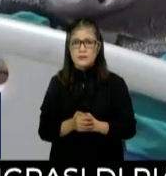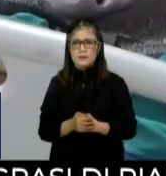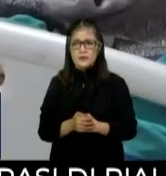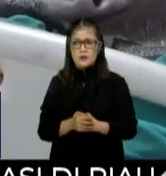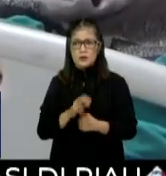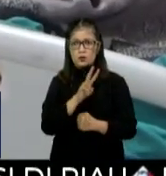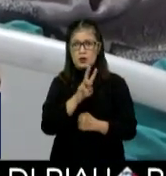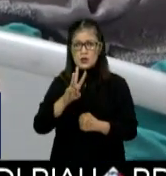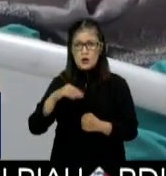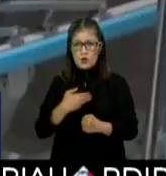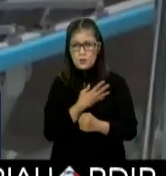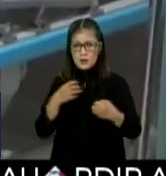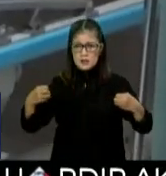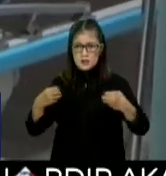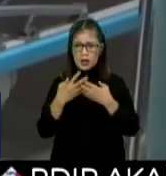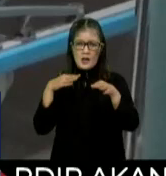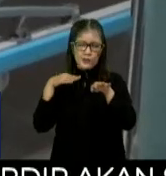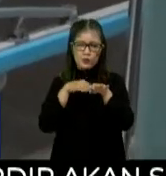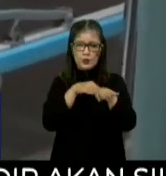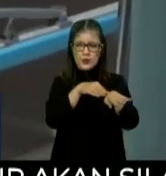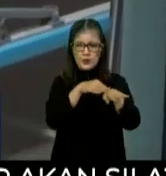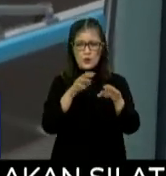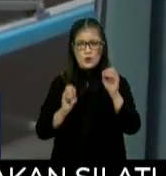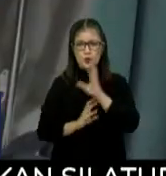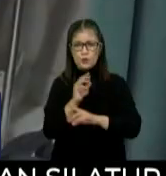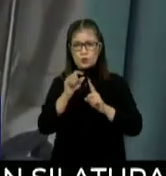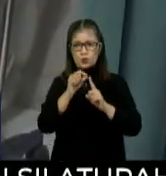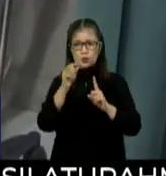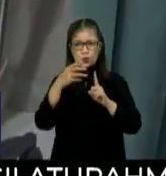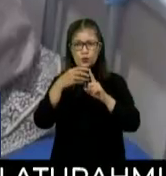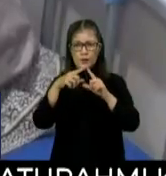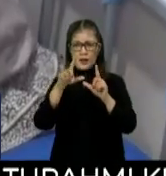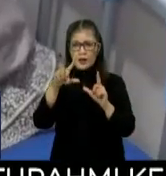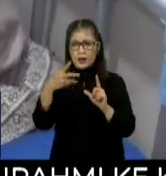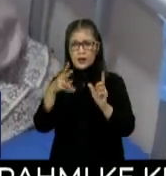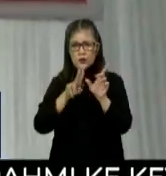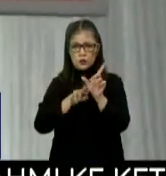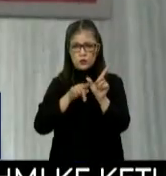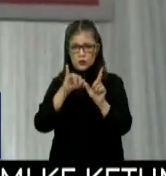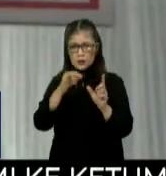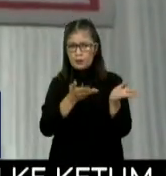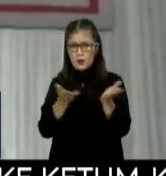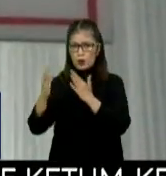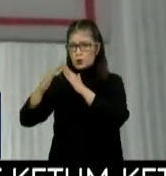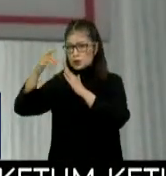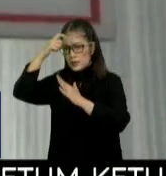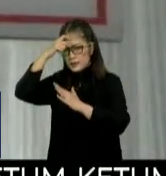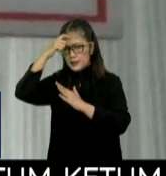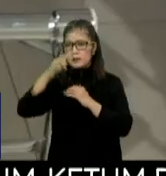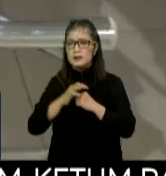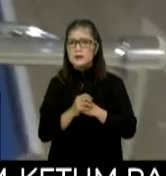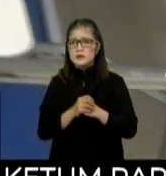23 korban kecelakaan beruntun di Tol Purbalenyi dievakuasi ke dua rumah sakit. 21 korban dilarikan ke IGD Rumah Sakit